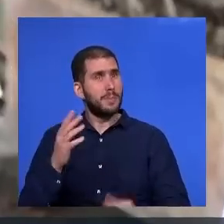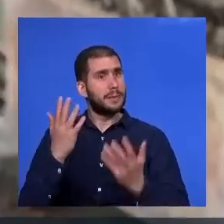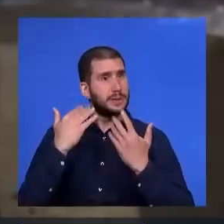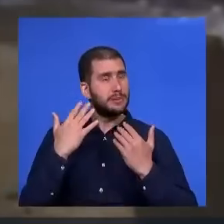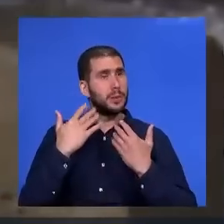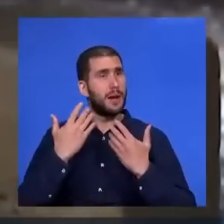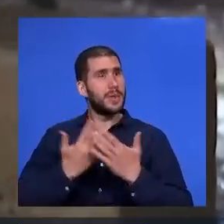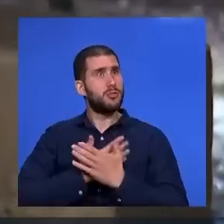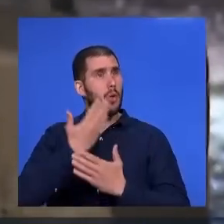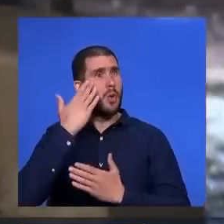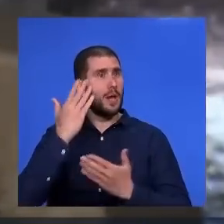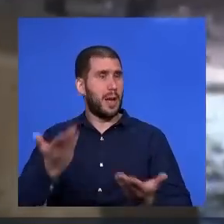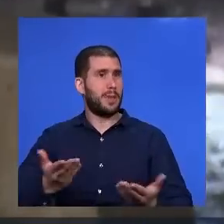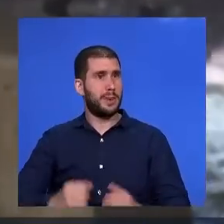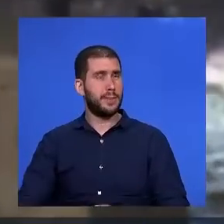סיפורים חדשים שלא הכרתי.